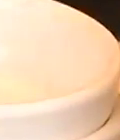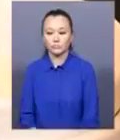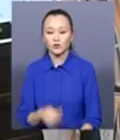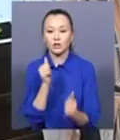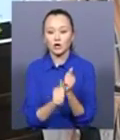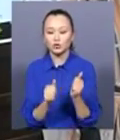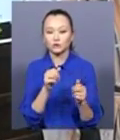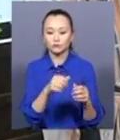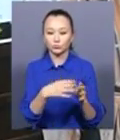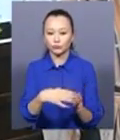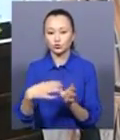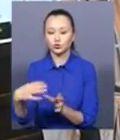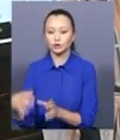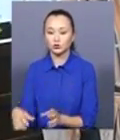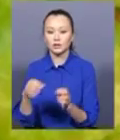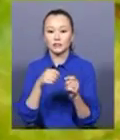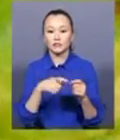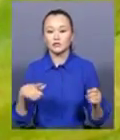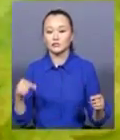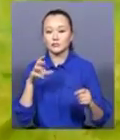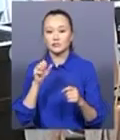На каждый кусочек выкладываем лист салата.